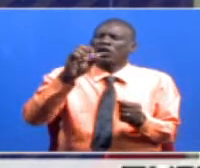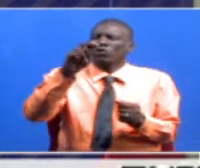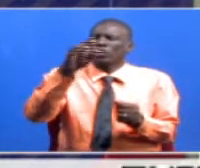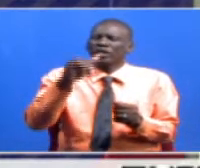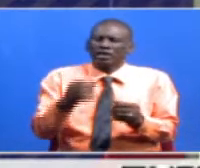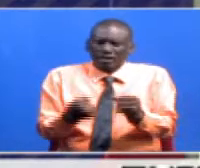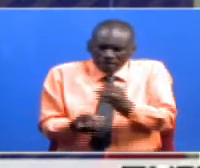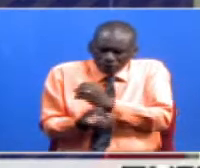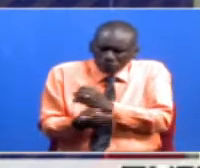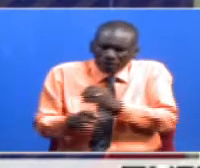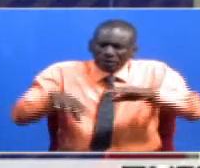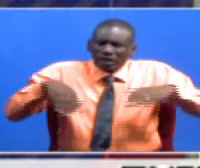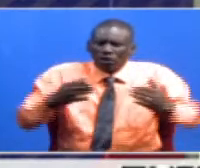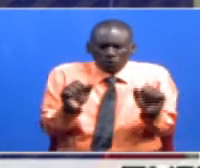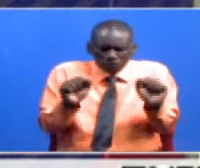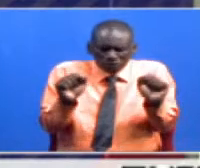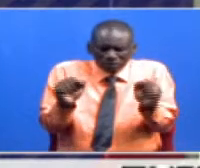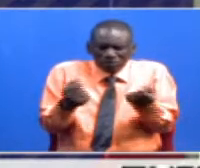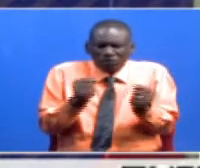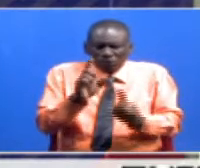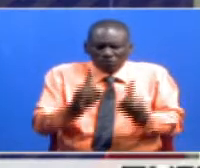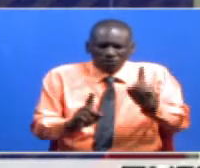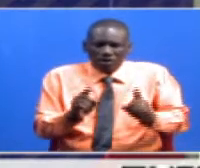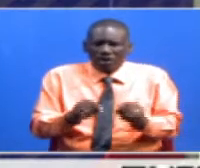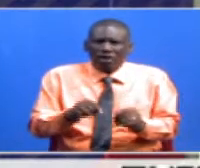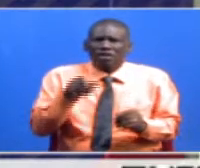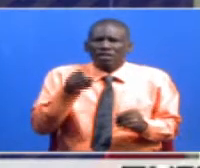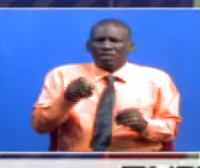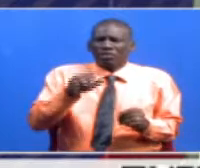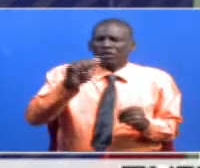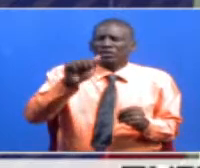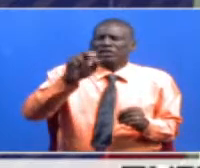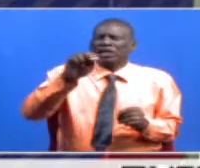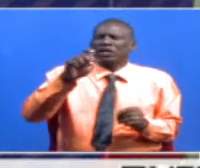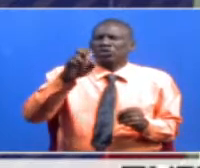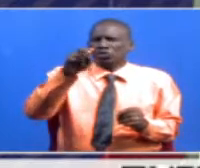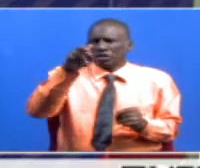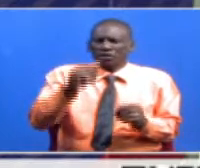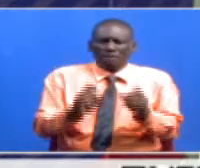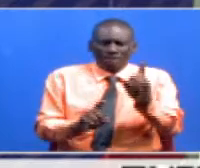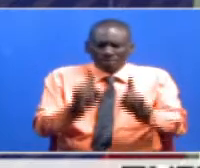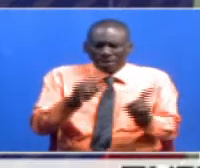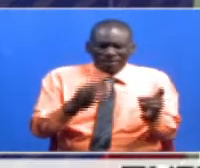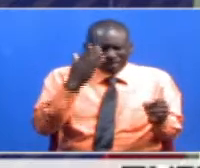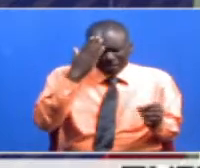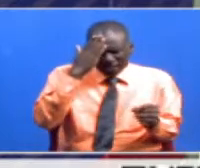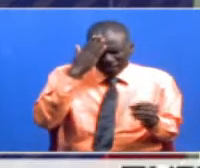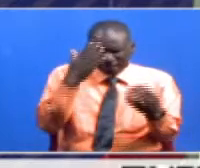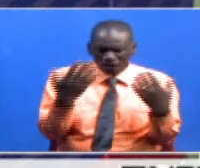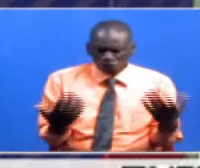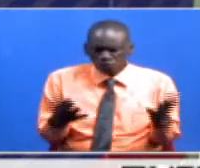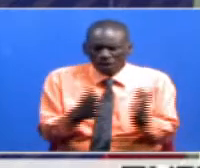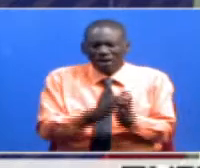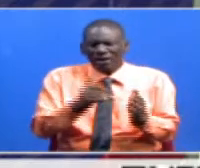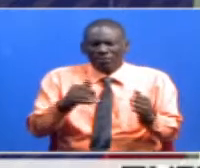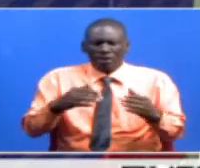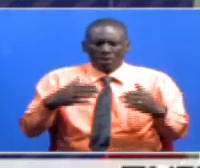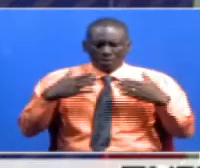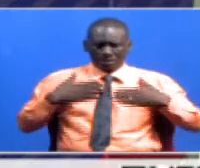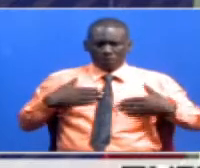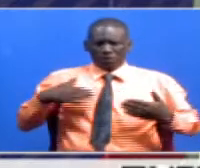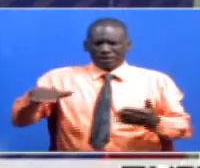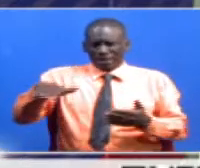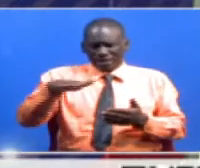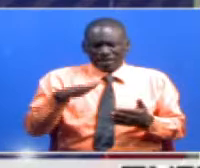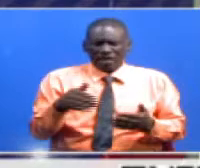kuponea tundu la sindano. Mbuthia aliyeugua vibaya kichwani, mikononi na maeneo mengine mwilini, amefanyiwa upasuaji takriban